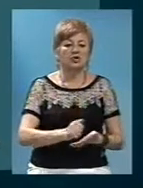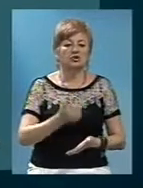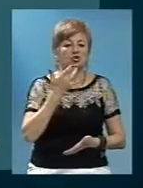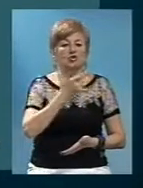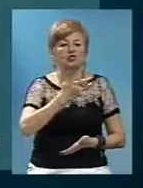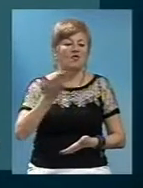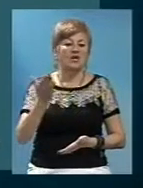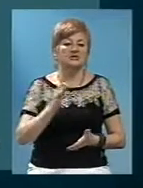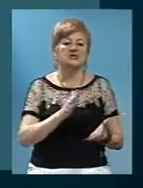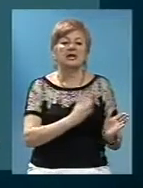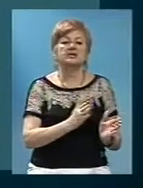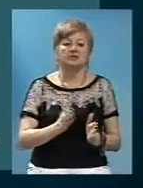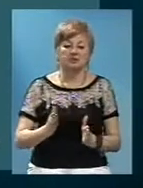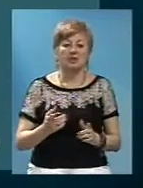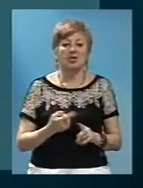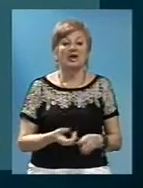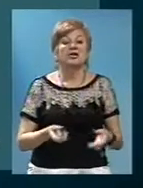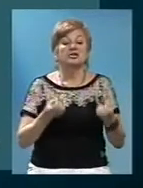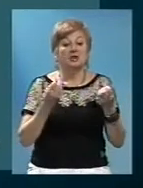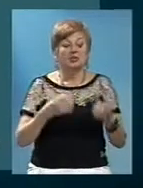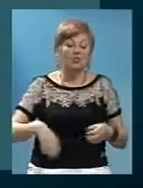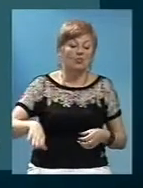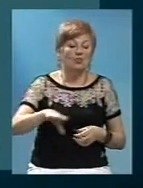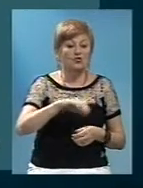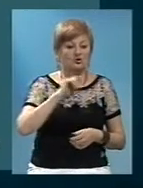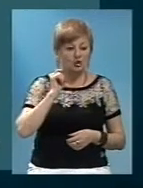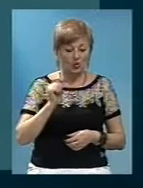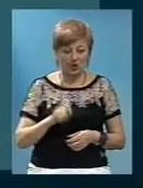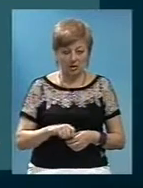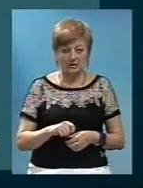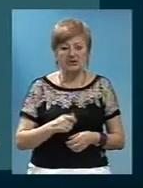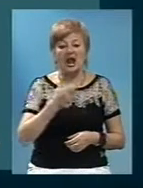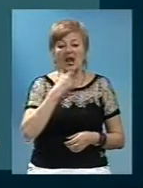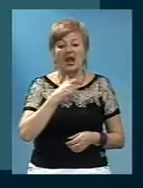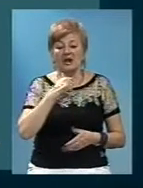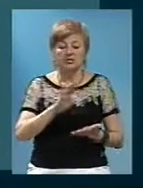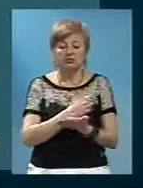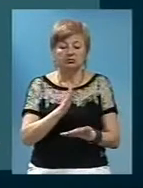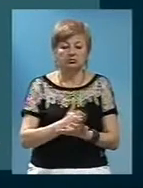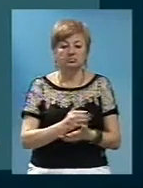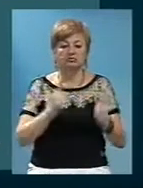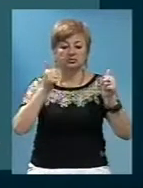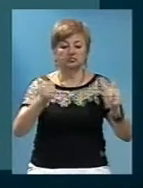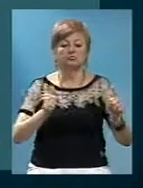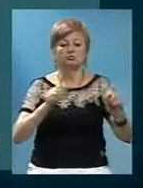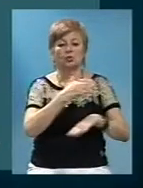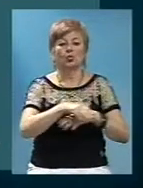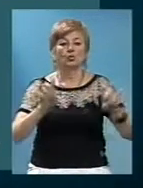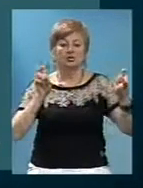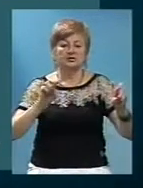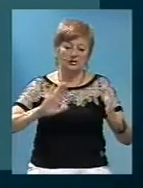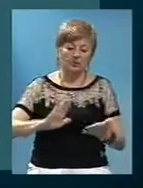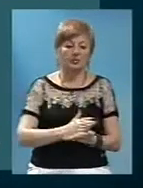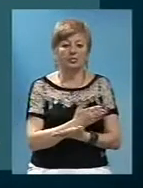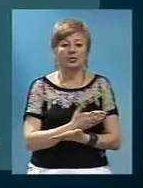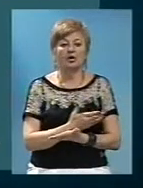системі. І то не символічно, поваливши по всій країні кам'яних і металевих леніних і помінявши вивіски. Зламати її в корені,